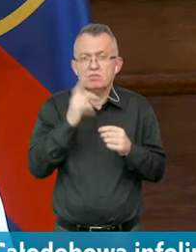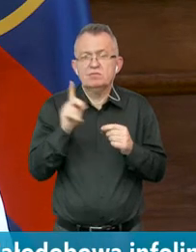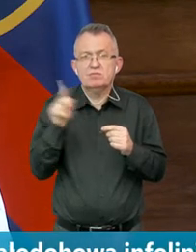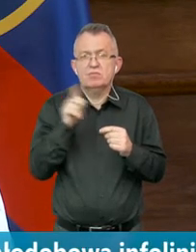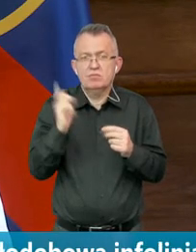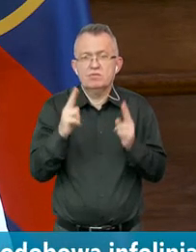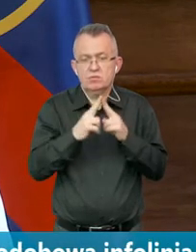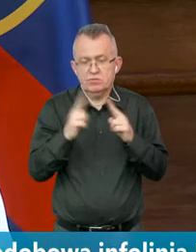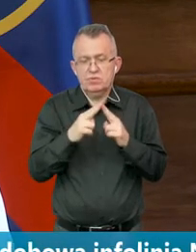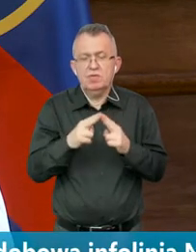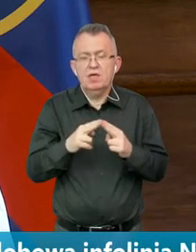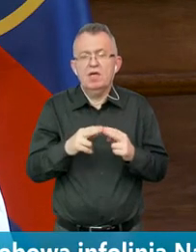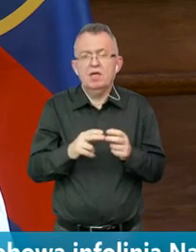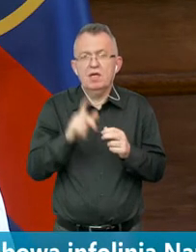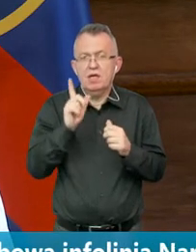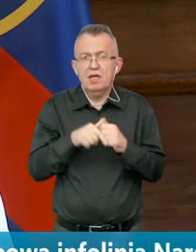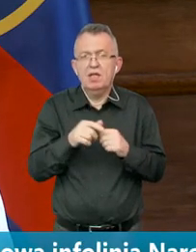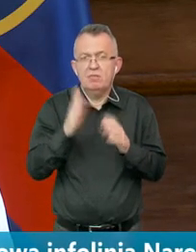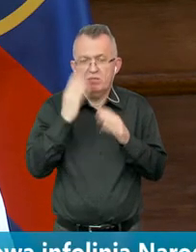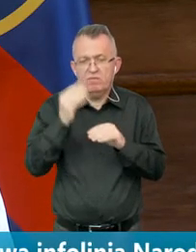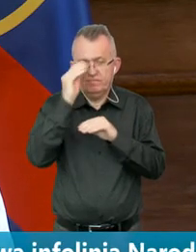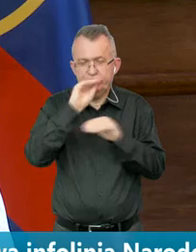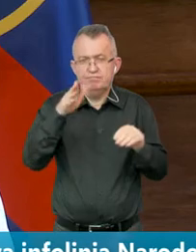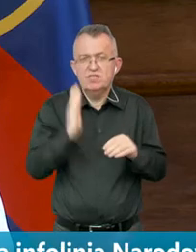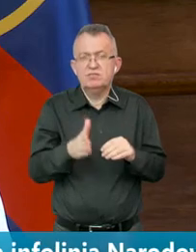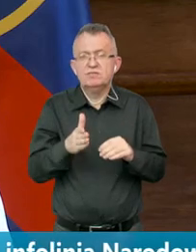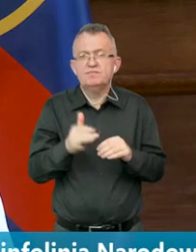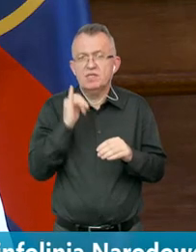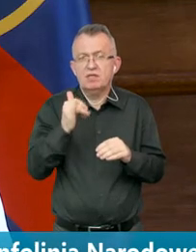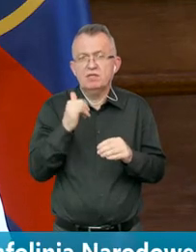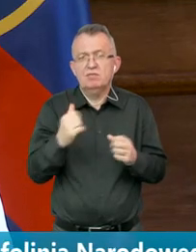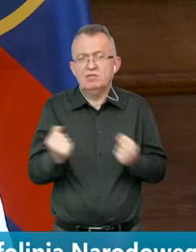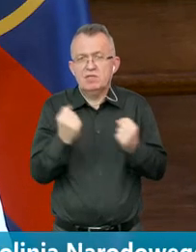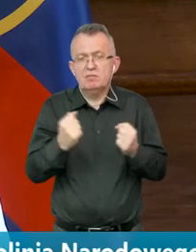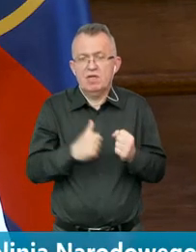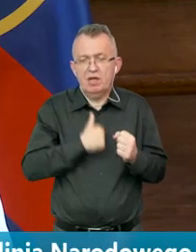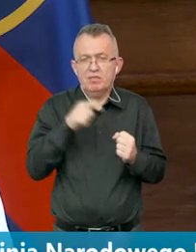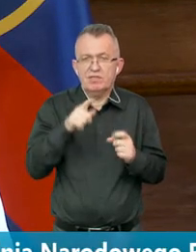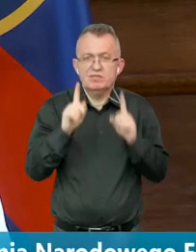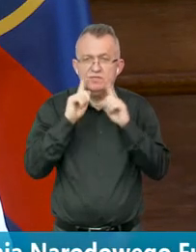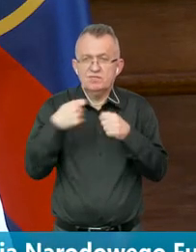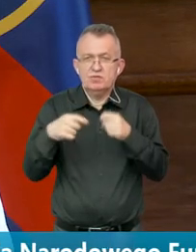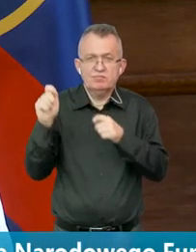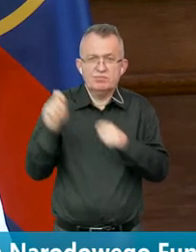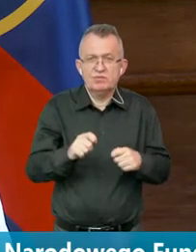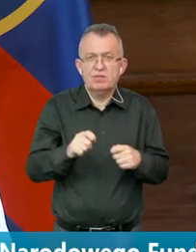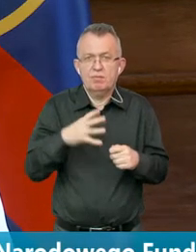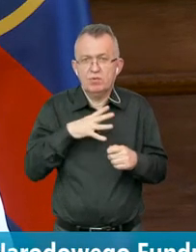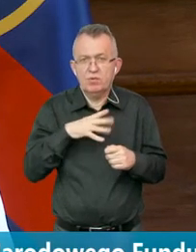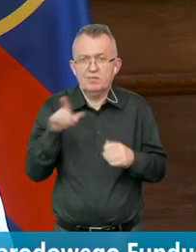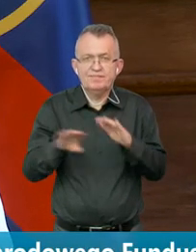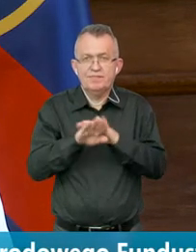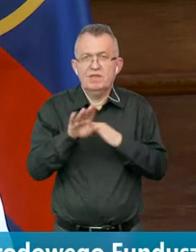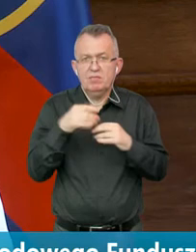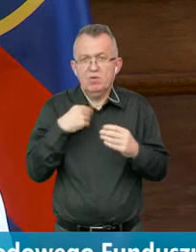nami uzgodnione, ale na pewno was o tym poinformujemy i postaramy się, żeby rzeczywiście ta wizyta w Szczecinie była dla niego